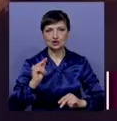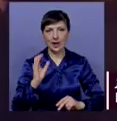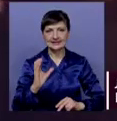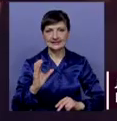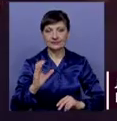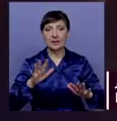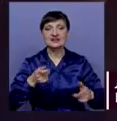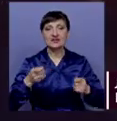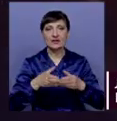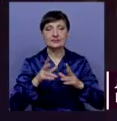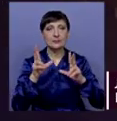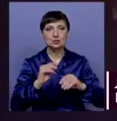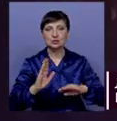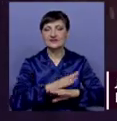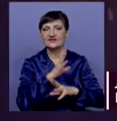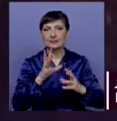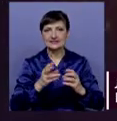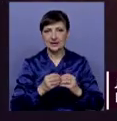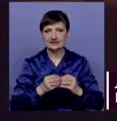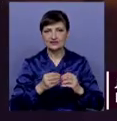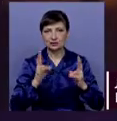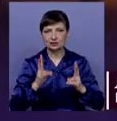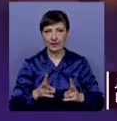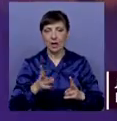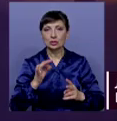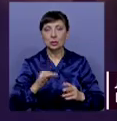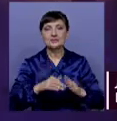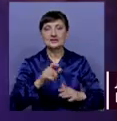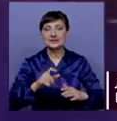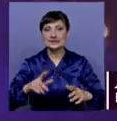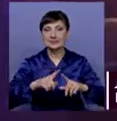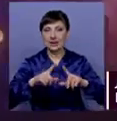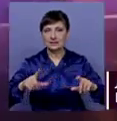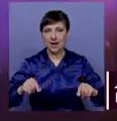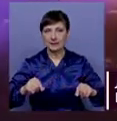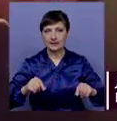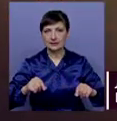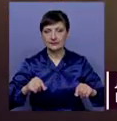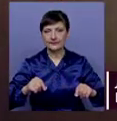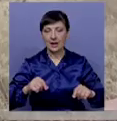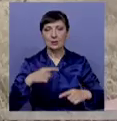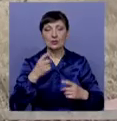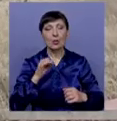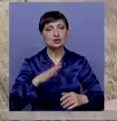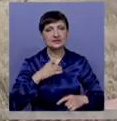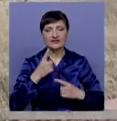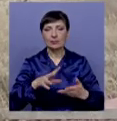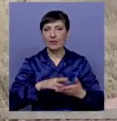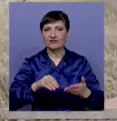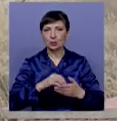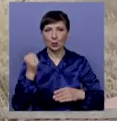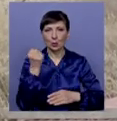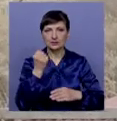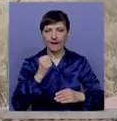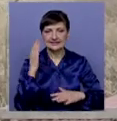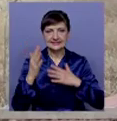местные власти пообещали устранить все последствия чипы однако специалисты департамента по чрезвычайным ситуациям не исключают повторных ударов стихии